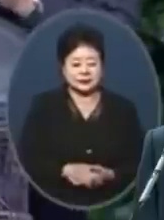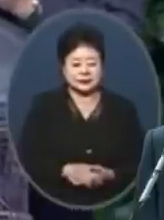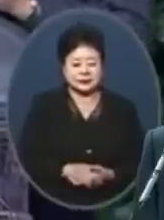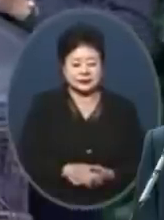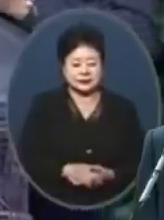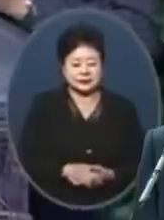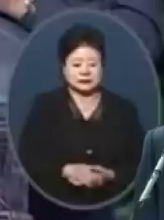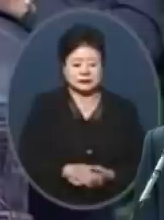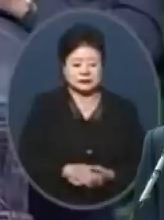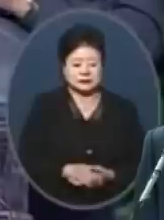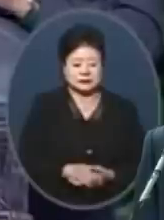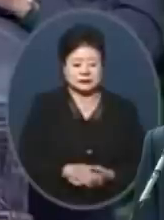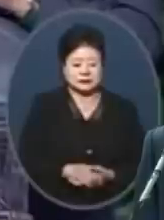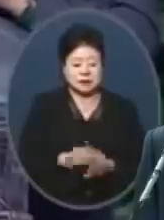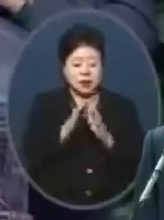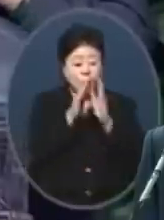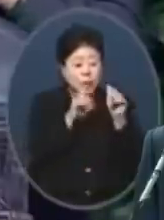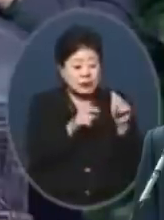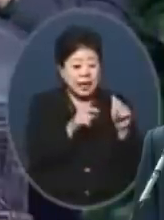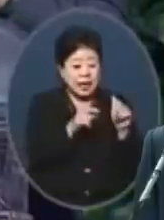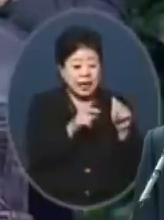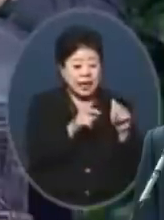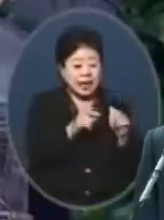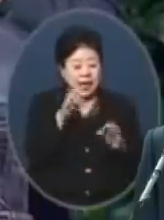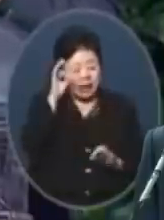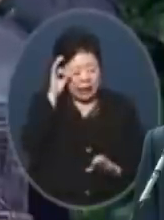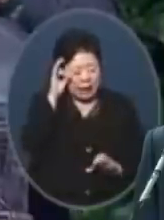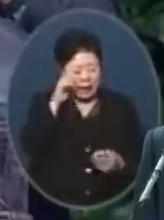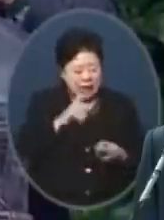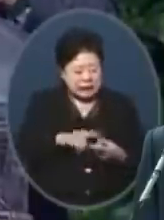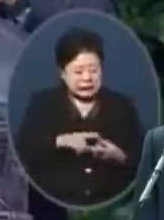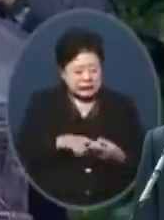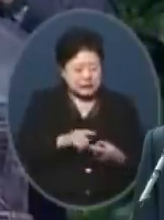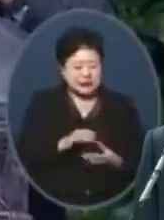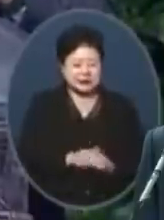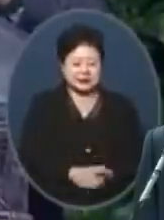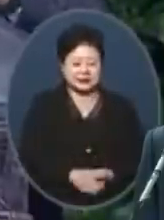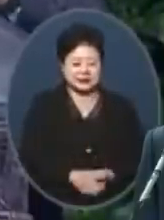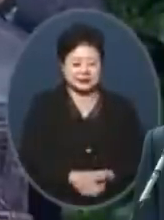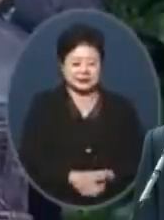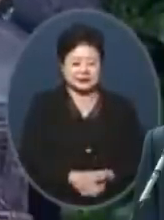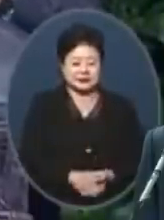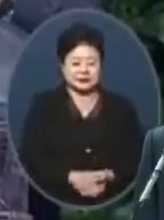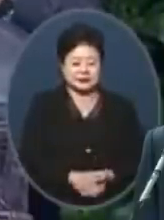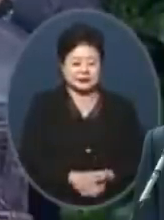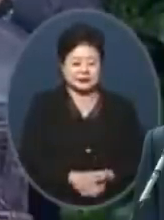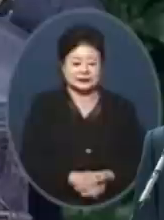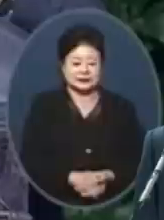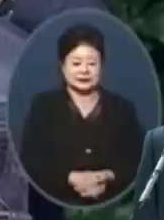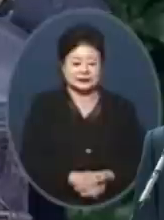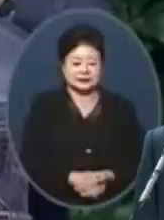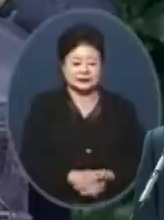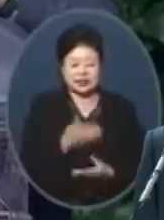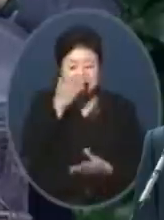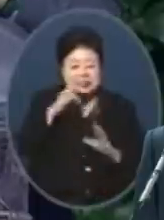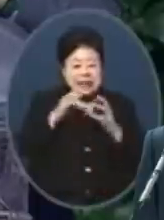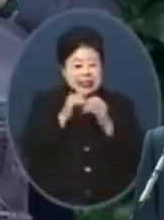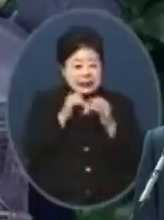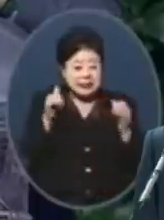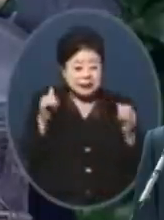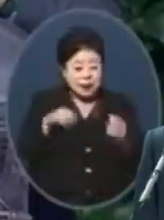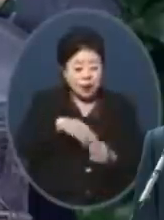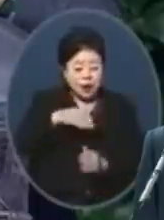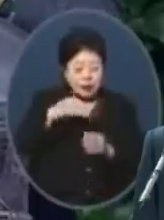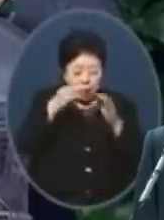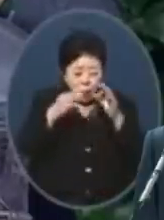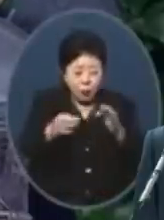go back. 그러나 모세는 꼼짝도 하나 안 했습니다. But Moses did not turn back, did not move. 이스라엘 백성들은